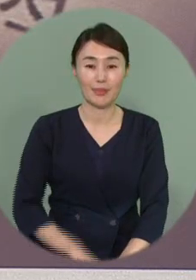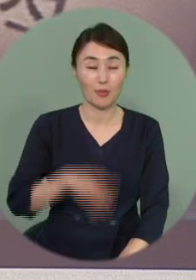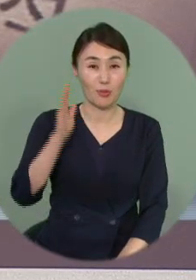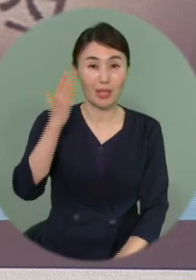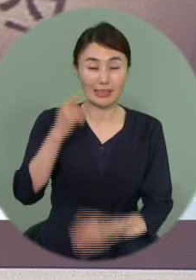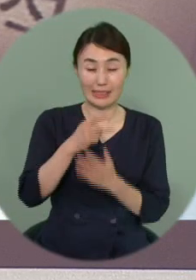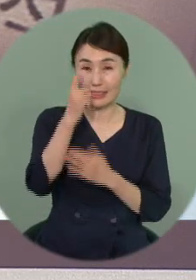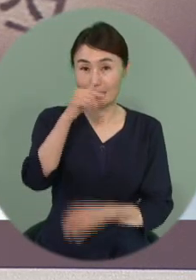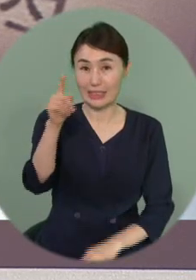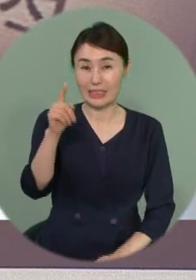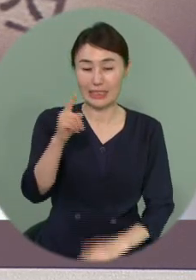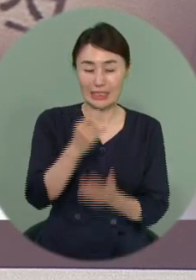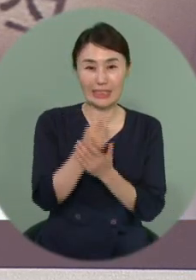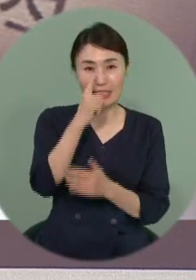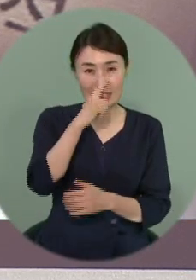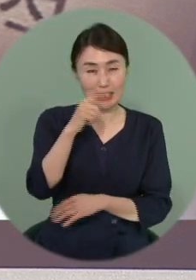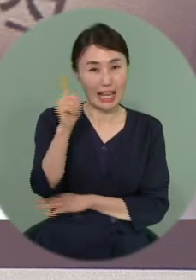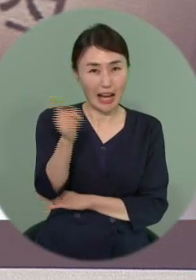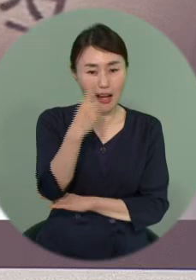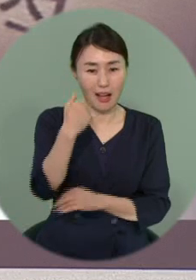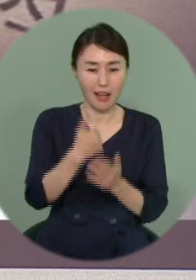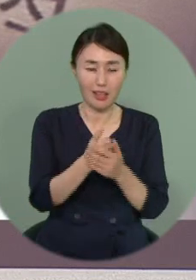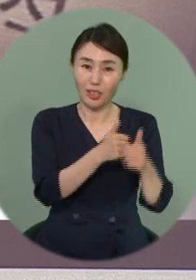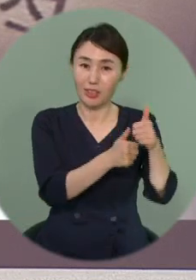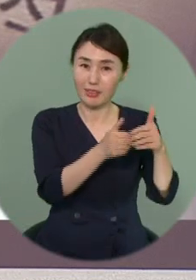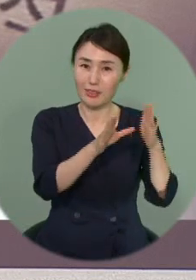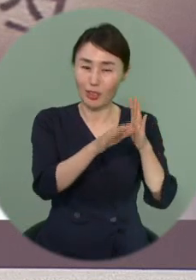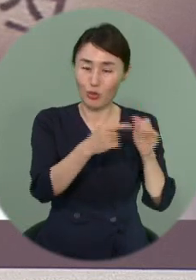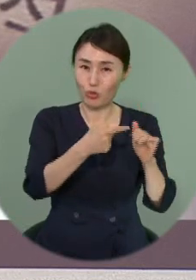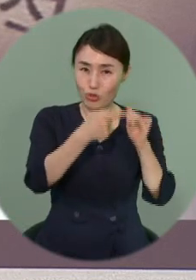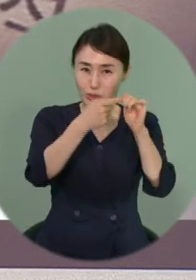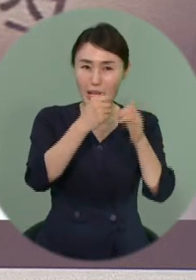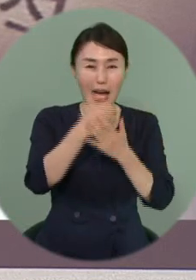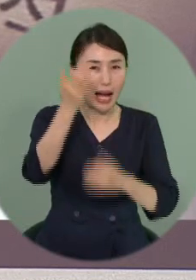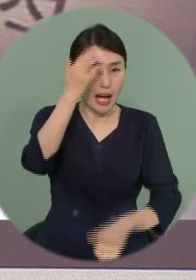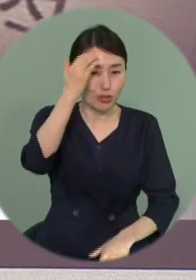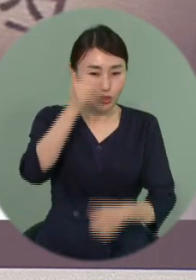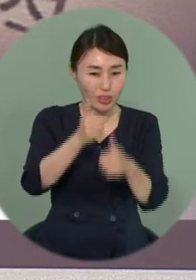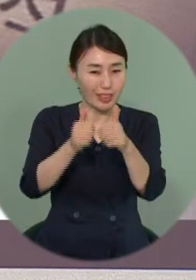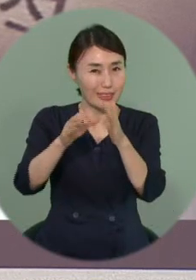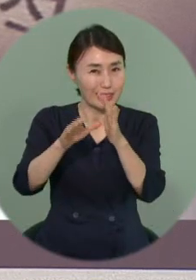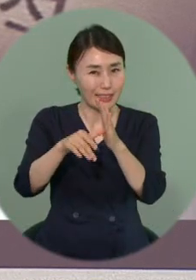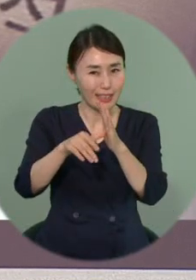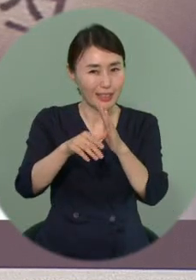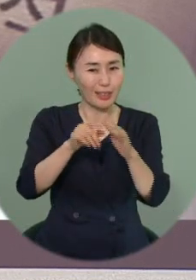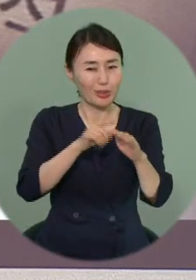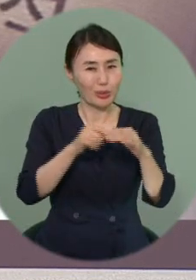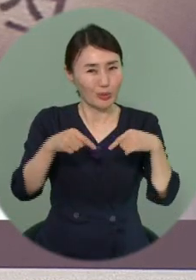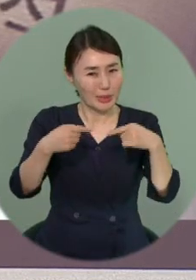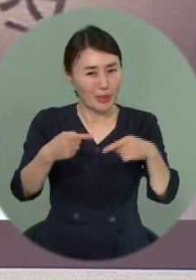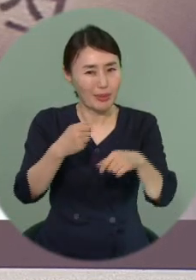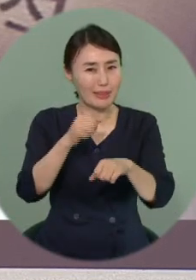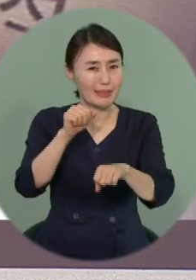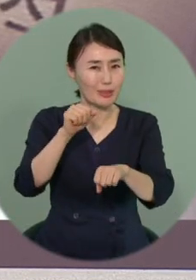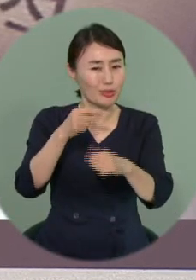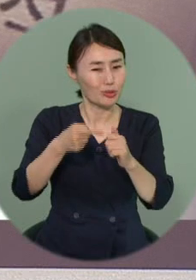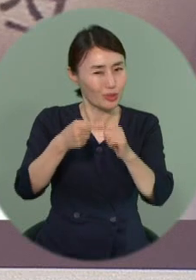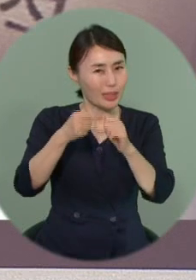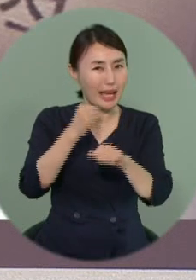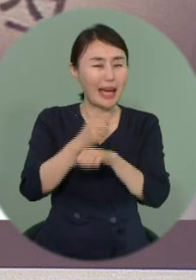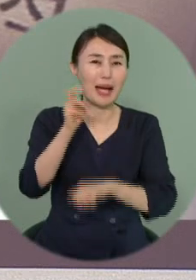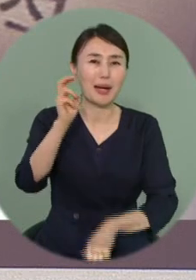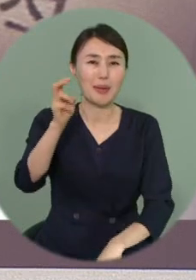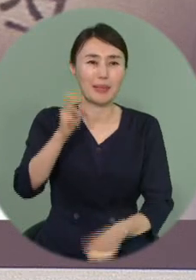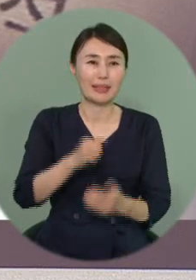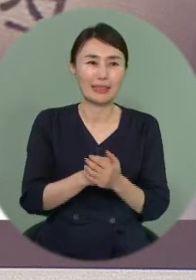최근 기아 타이거즈가 정규 시즌에서 우승하면서 일찌감치 한국 시리즈 진출을 확정지었습니다 김도영 선수의